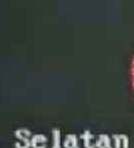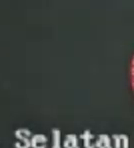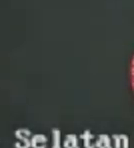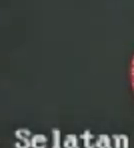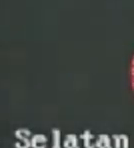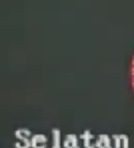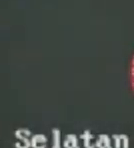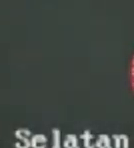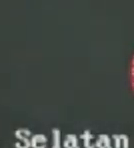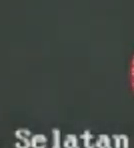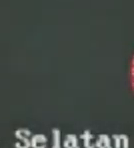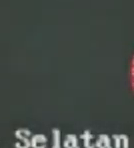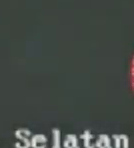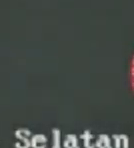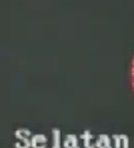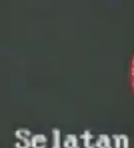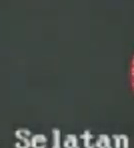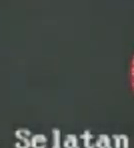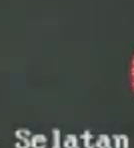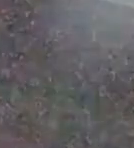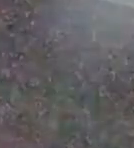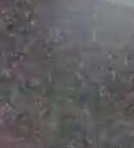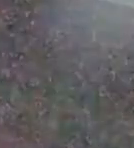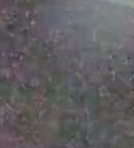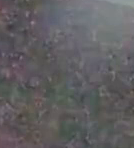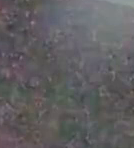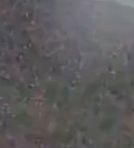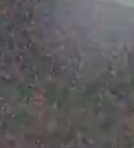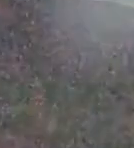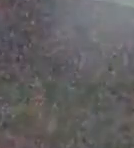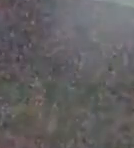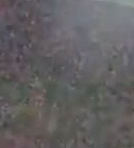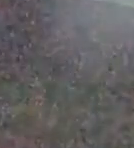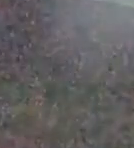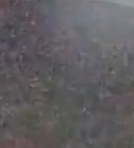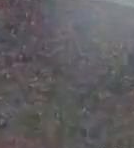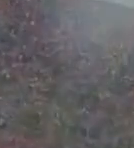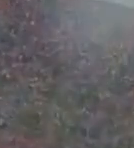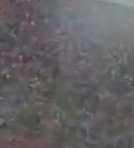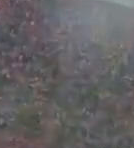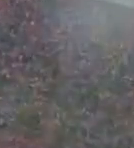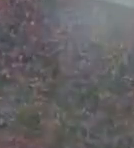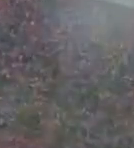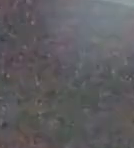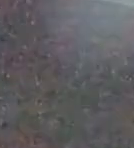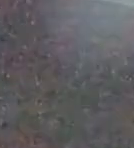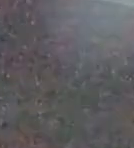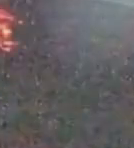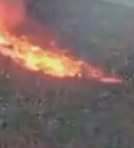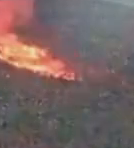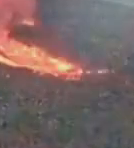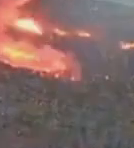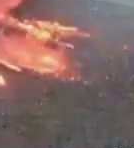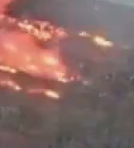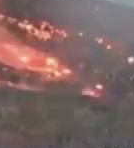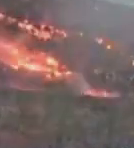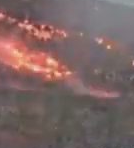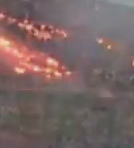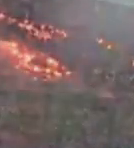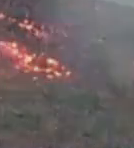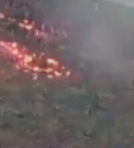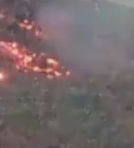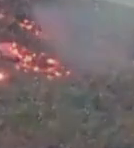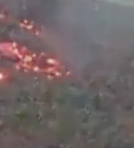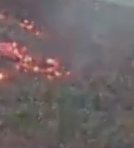dengan jarak luncur sejauh 2000 m mengarah ke barat daya dan selang 20 menit kemudian dengan jarak luncur